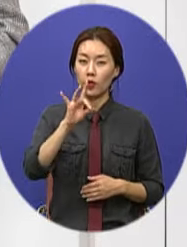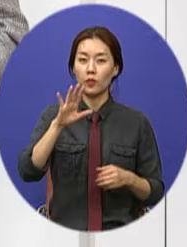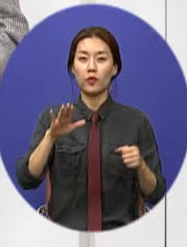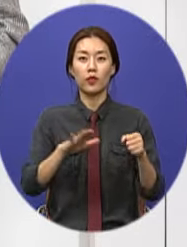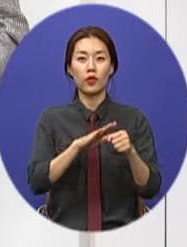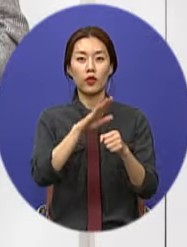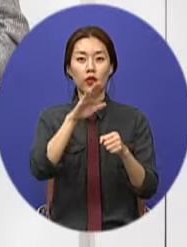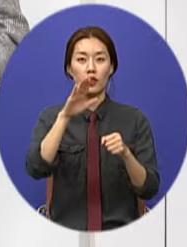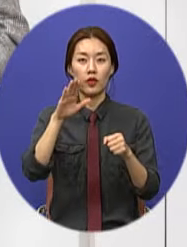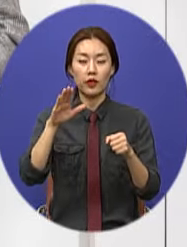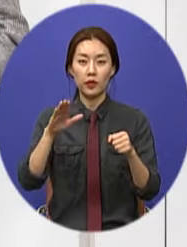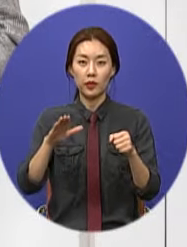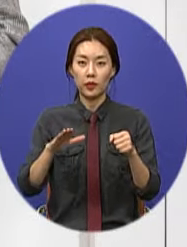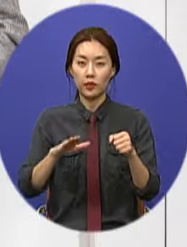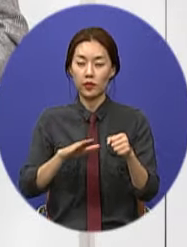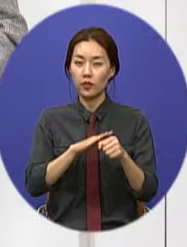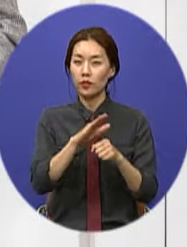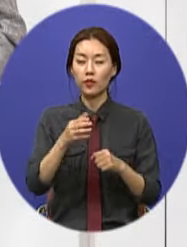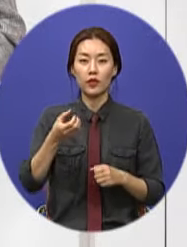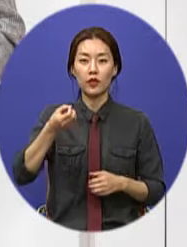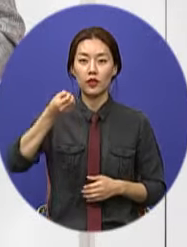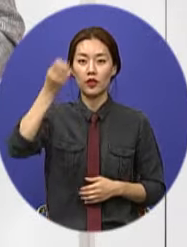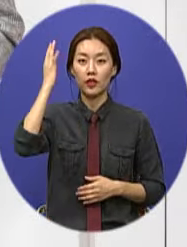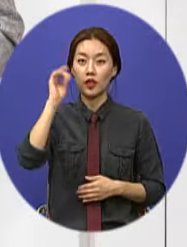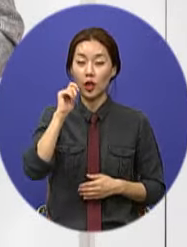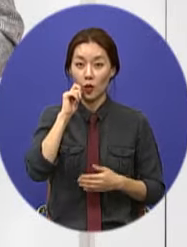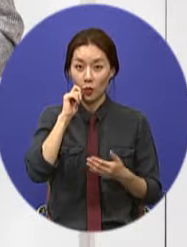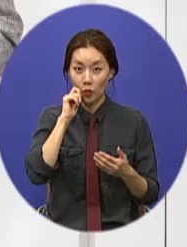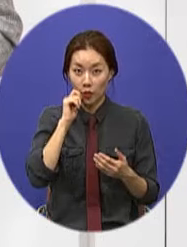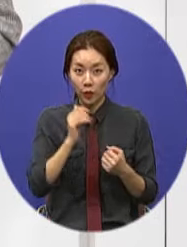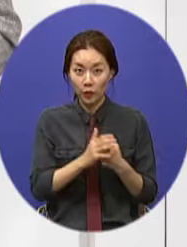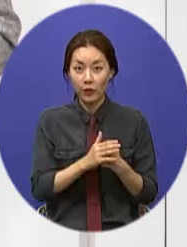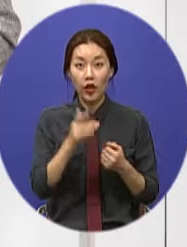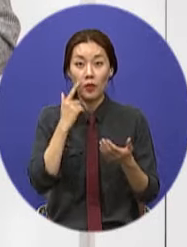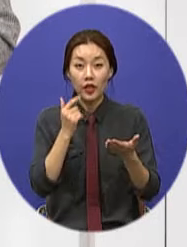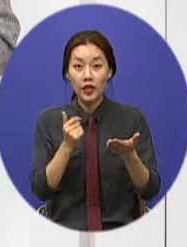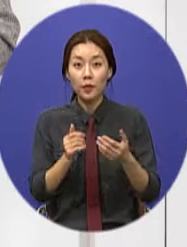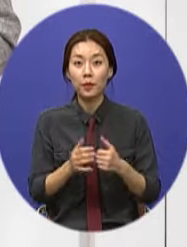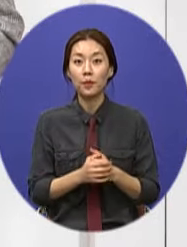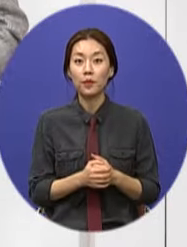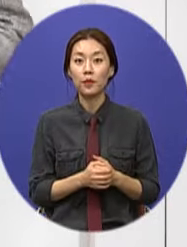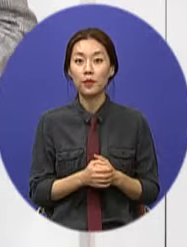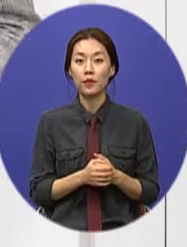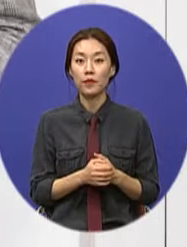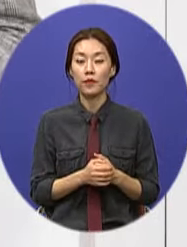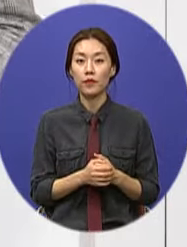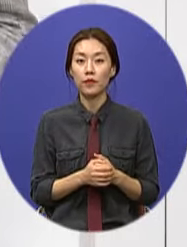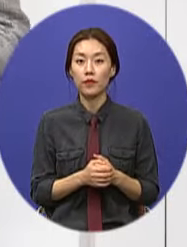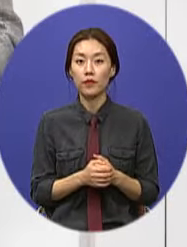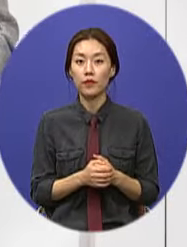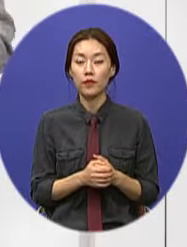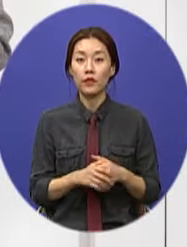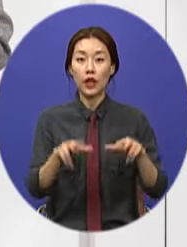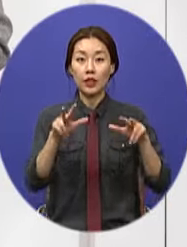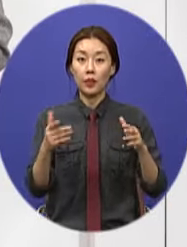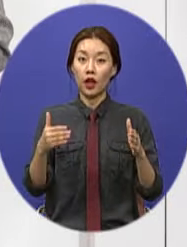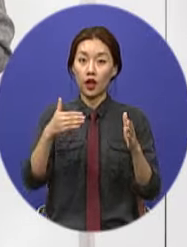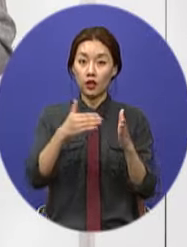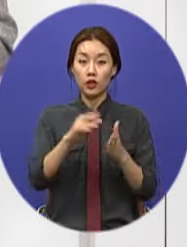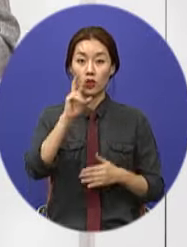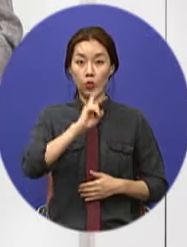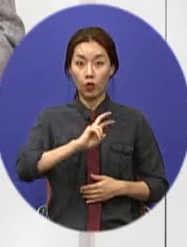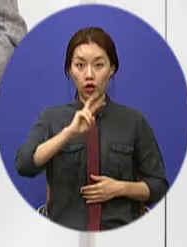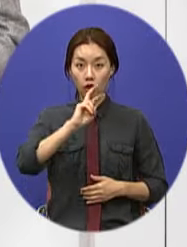사랑 못 잊어. 아버님. 예. 아버님. 예. 예, 저 지금까지